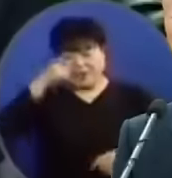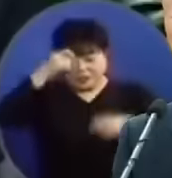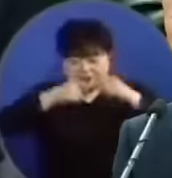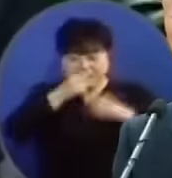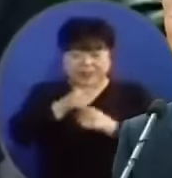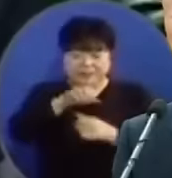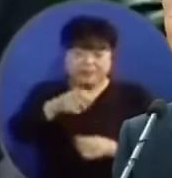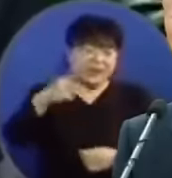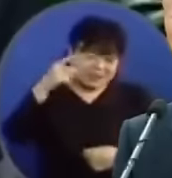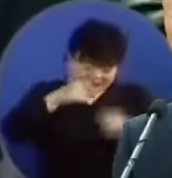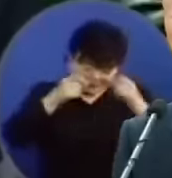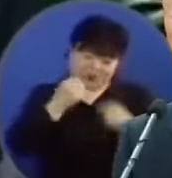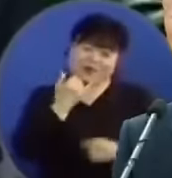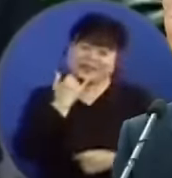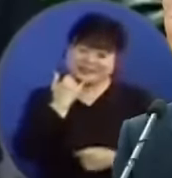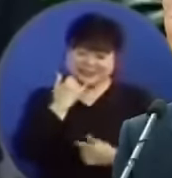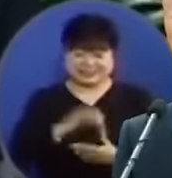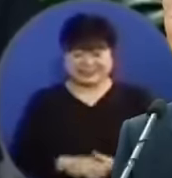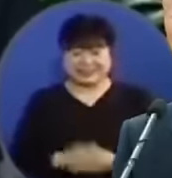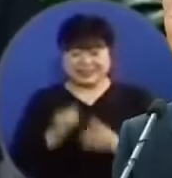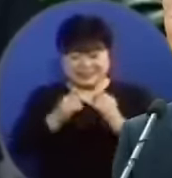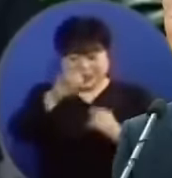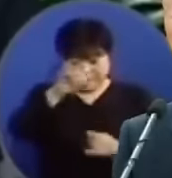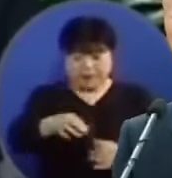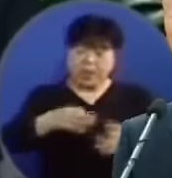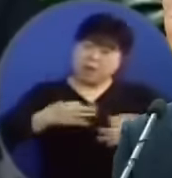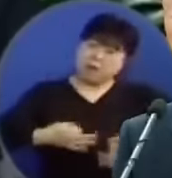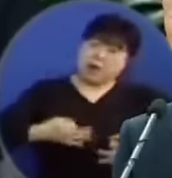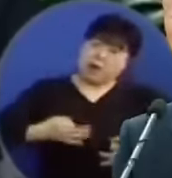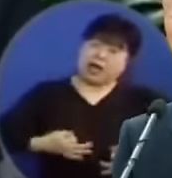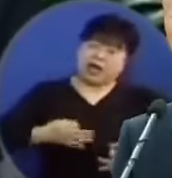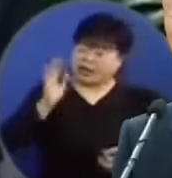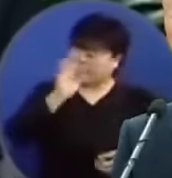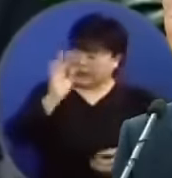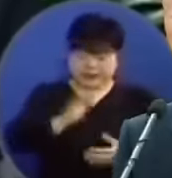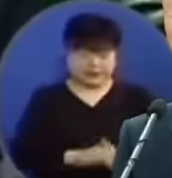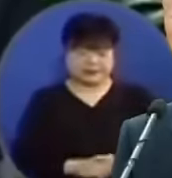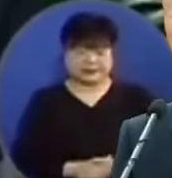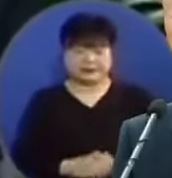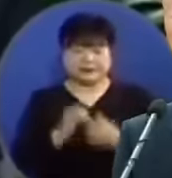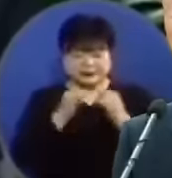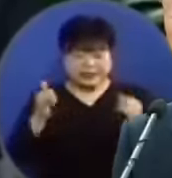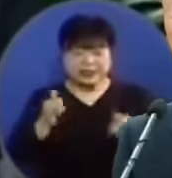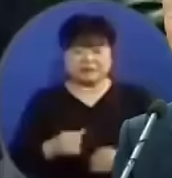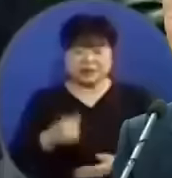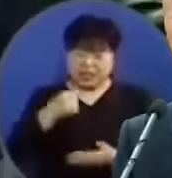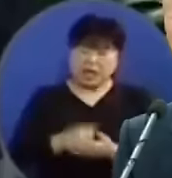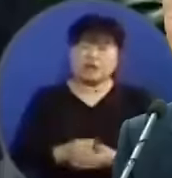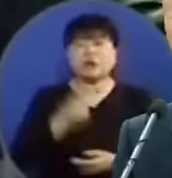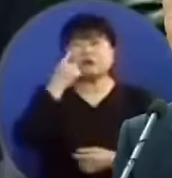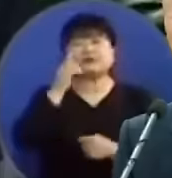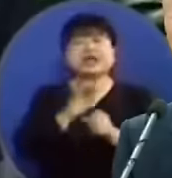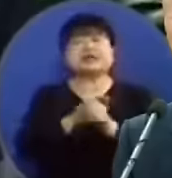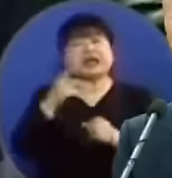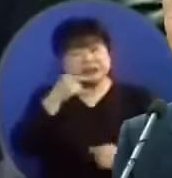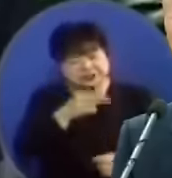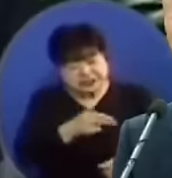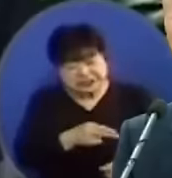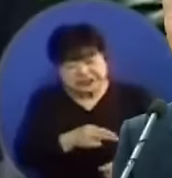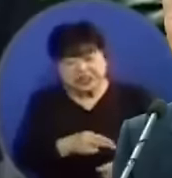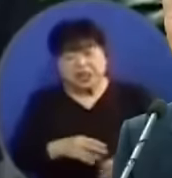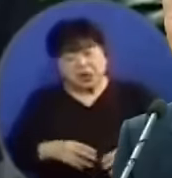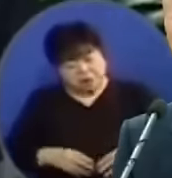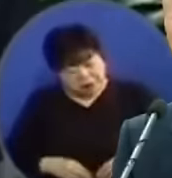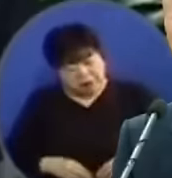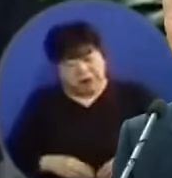것도 하나님 앞에 슬퍼하는 것입니다. 사람 보라고 하면 그 다음 효과가 없습니다. 사람이 아이고 안 됐다, 금식하네,